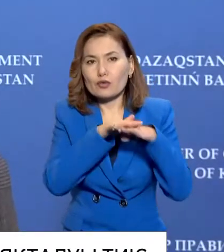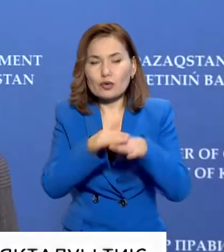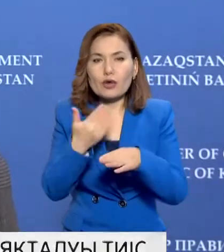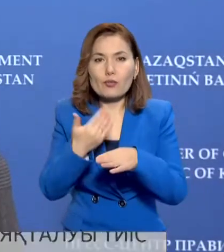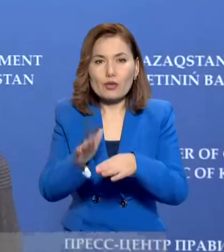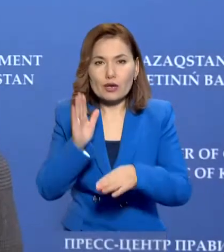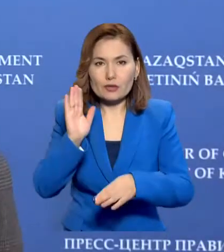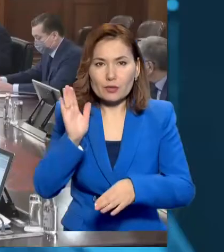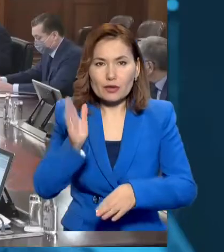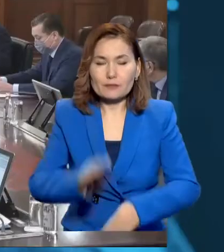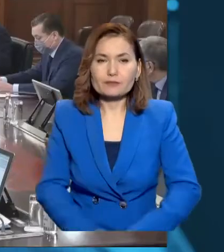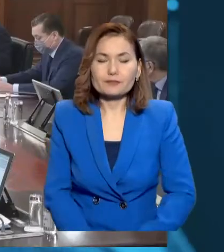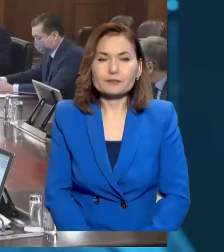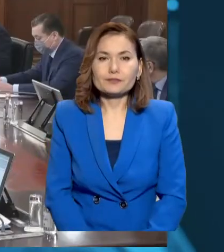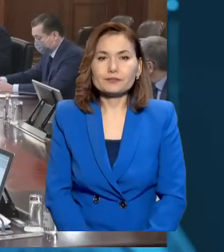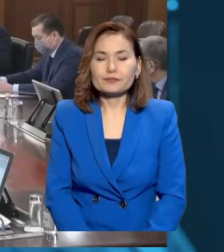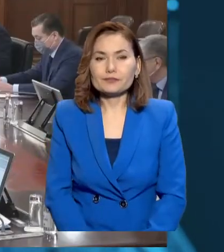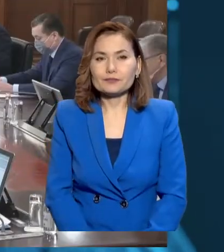бөлінеді.